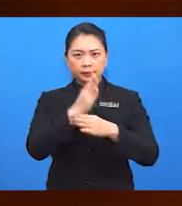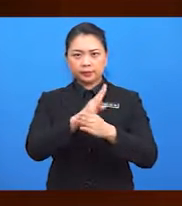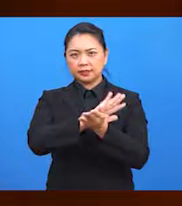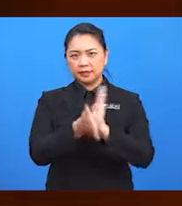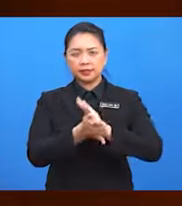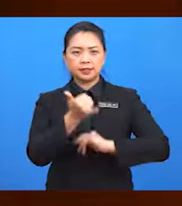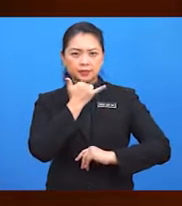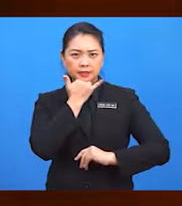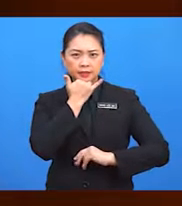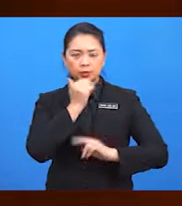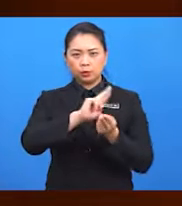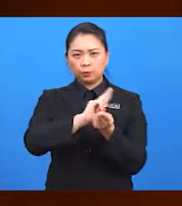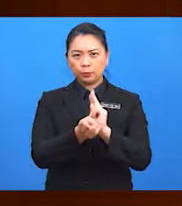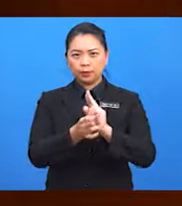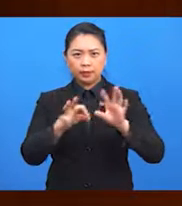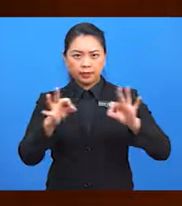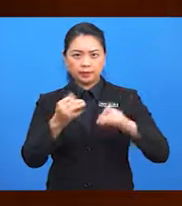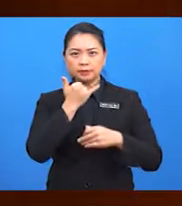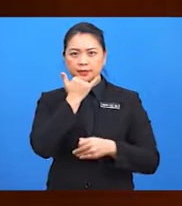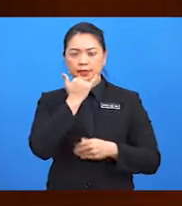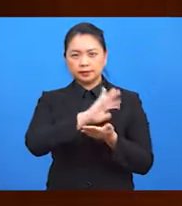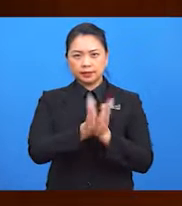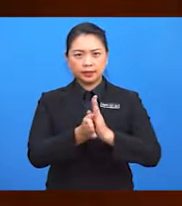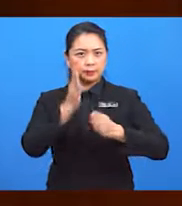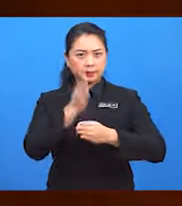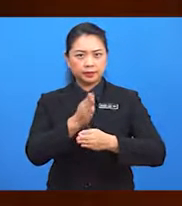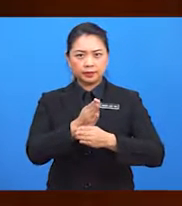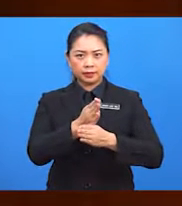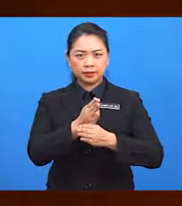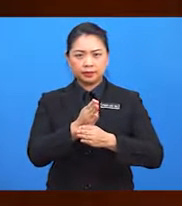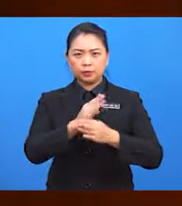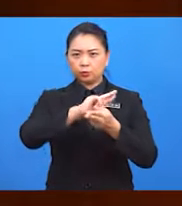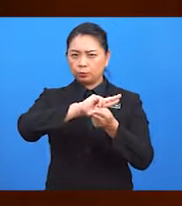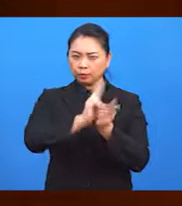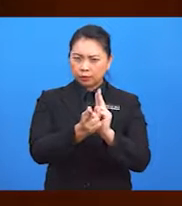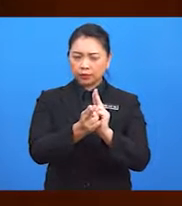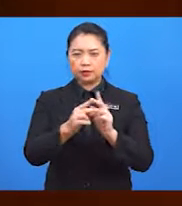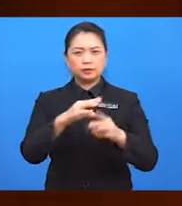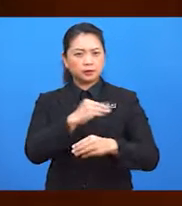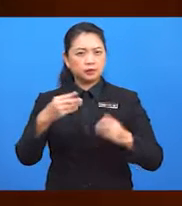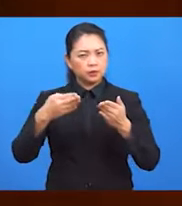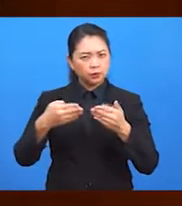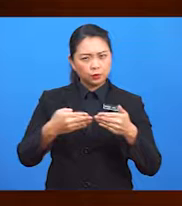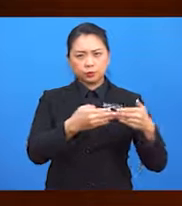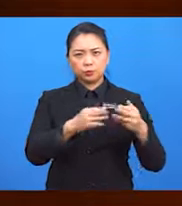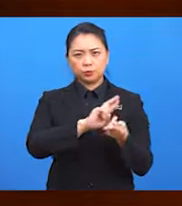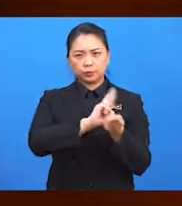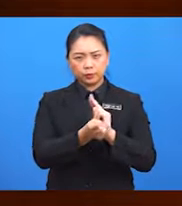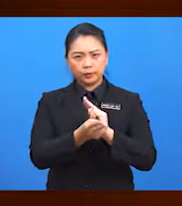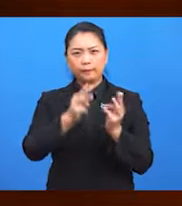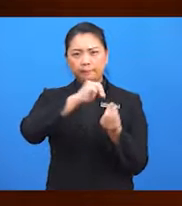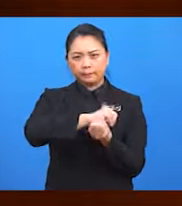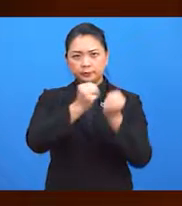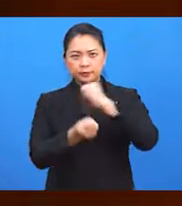salah, mengubah ayat salah menjadi benar, ubah-ubah dan terus berubah.